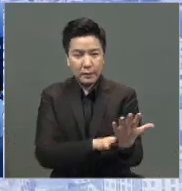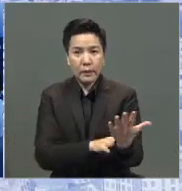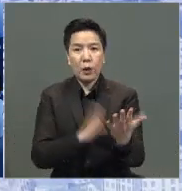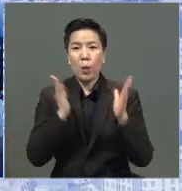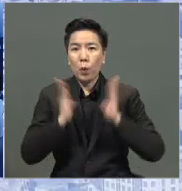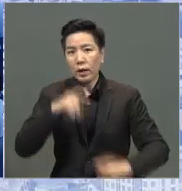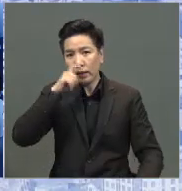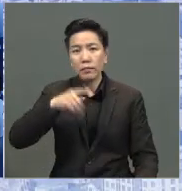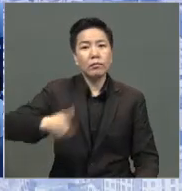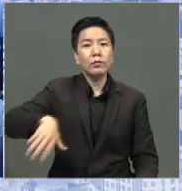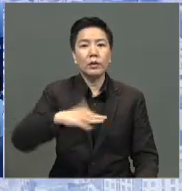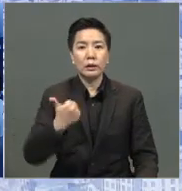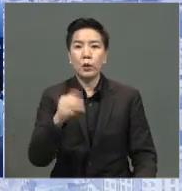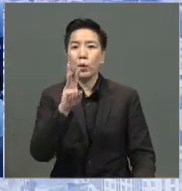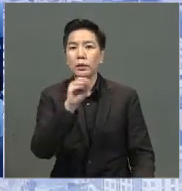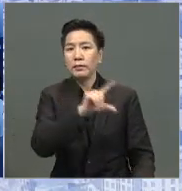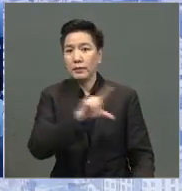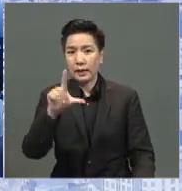คะว่าเราสามารถที่นำพาประเทศไทยเราคนน้องนาว60